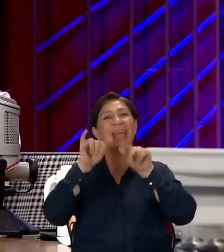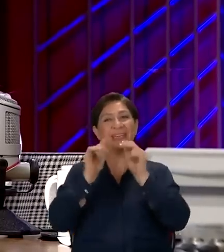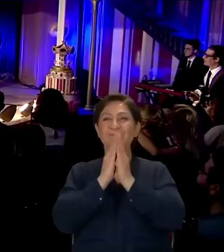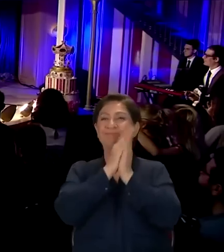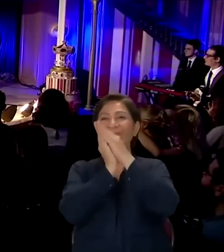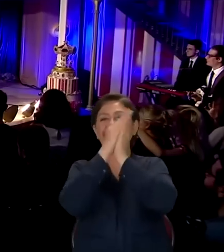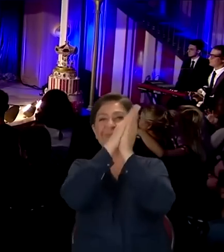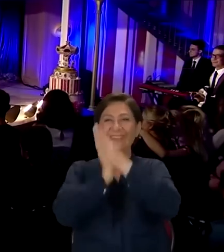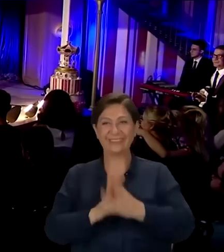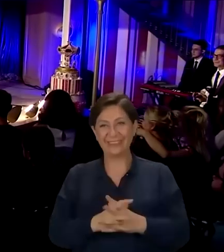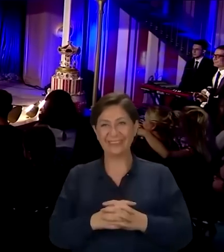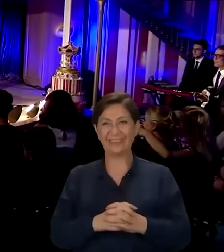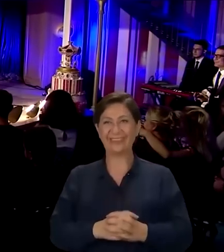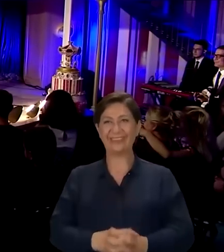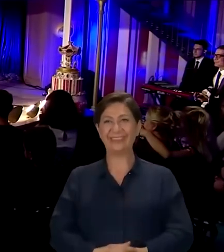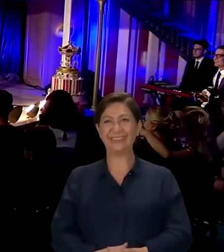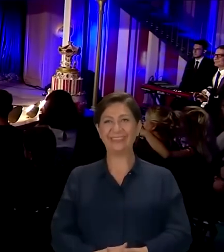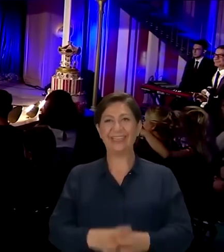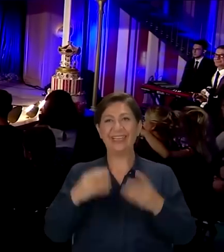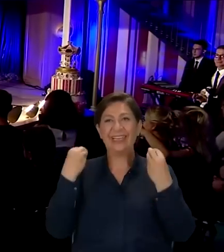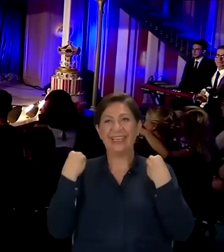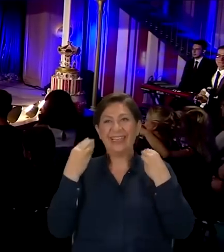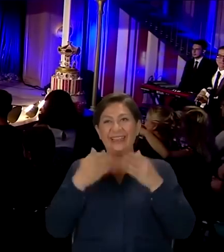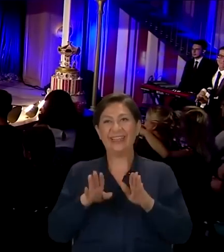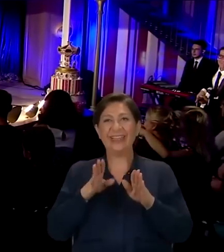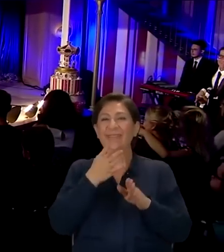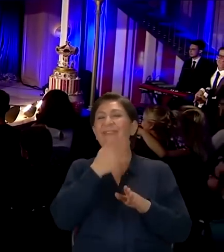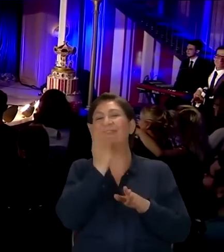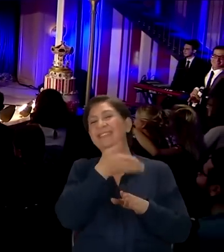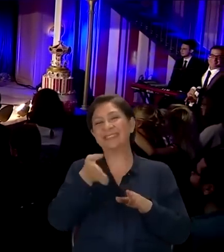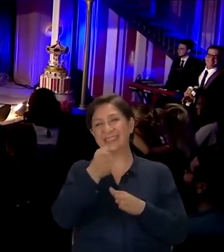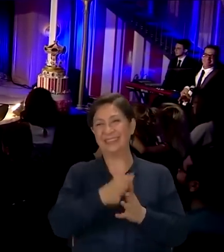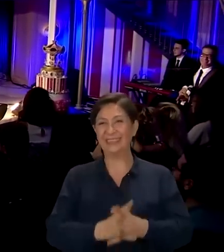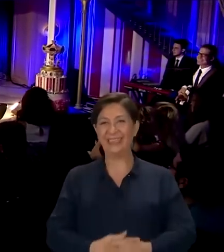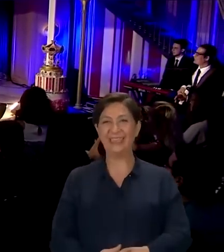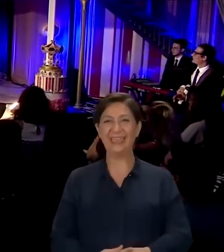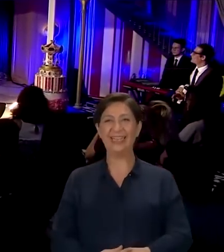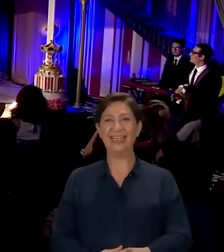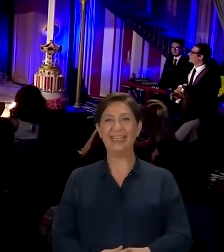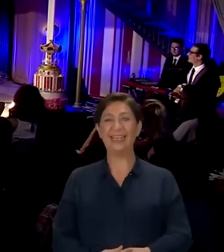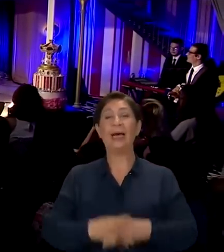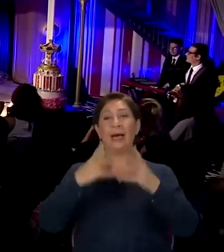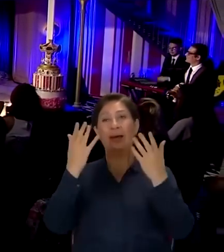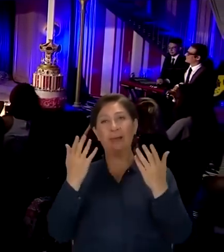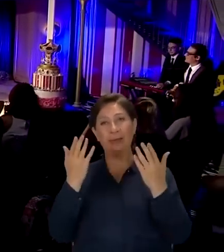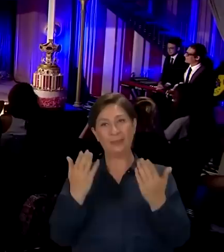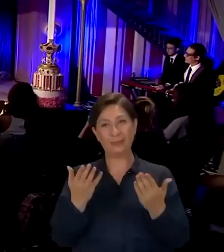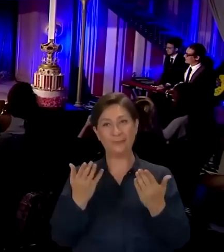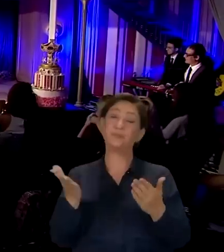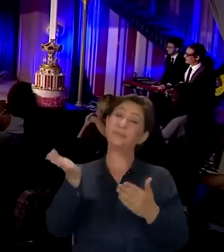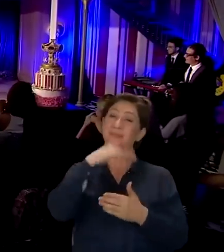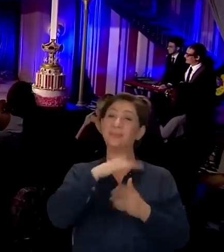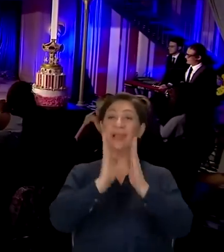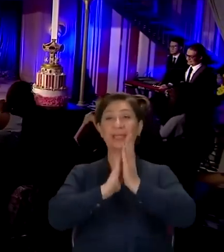evet. Hatırlıyor musunuz Nalan hareketini? Hayır, ya yeni doğdular onlar daha hiç. Evet, peki. O zaman